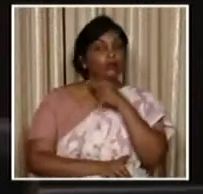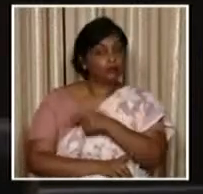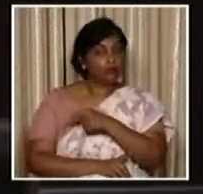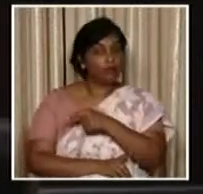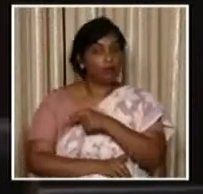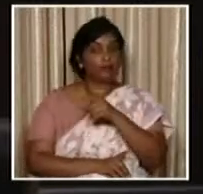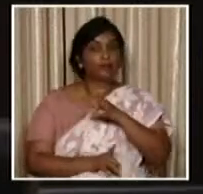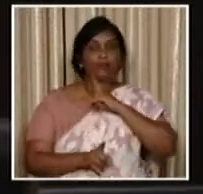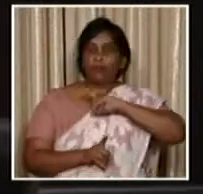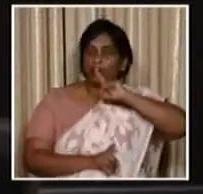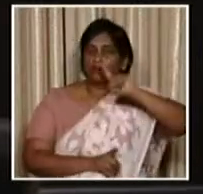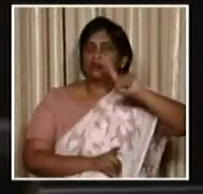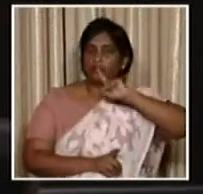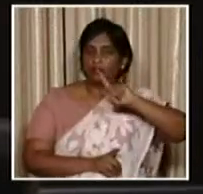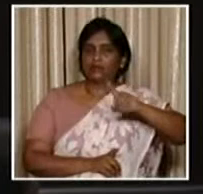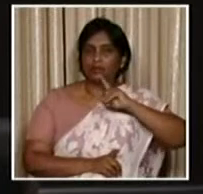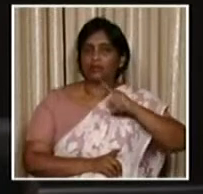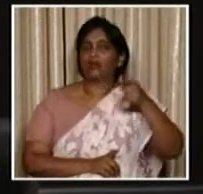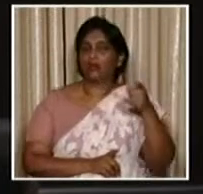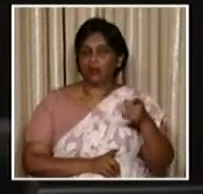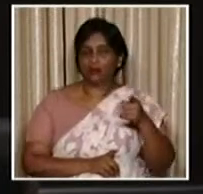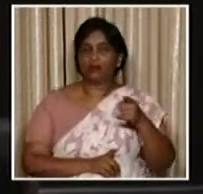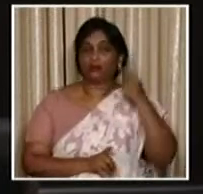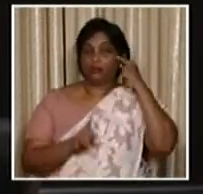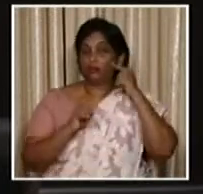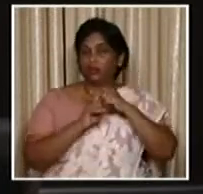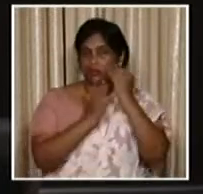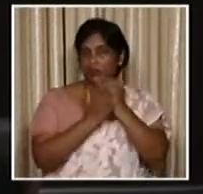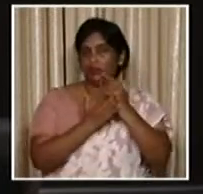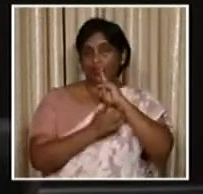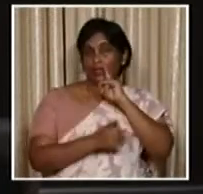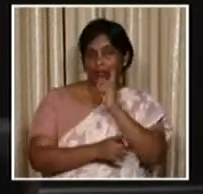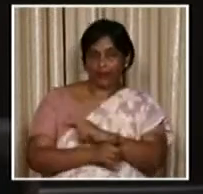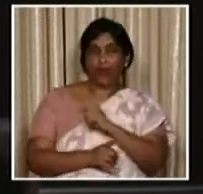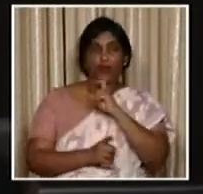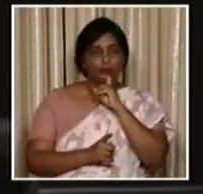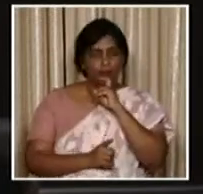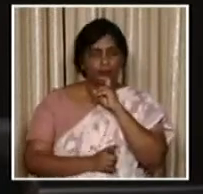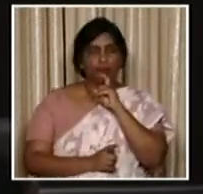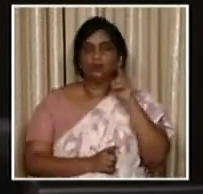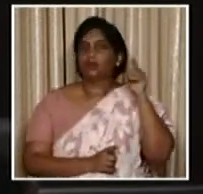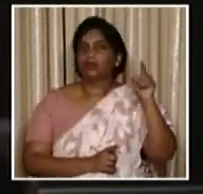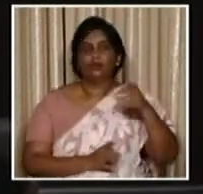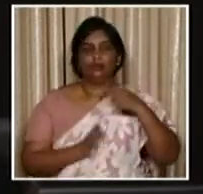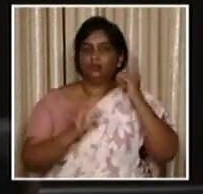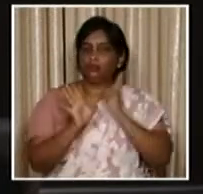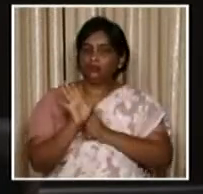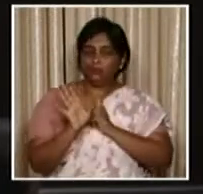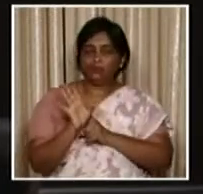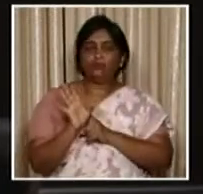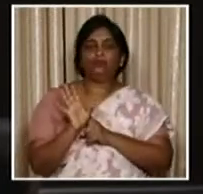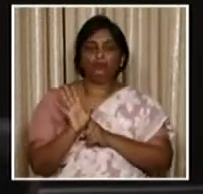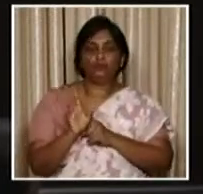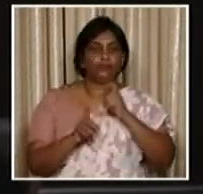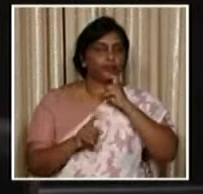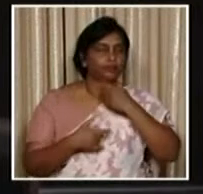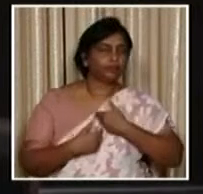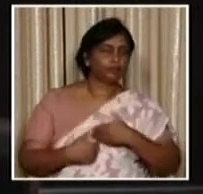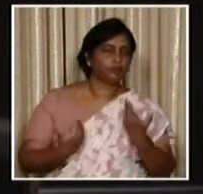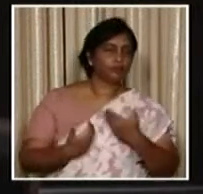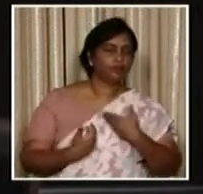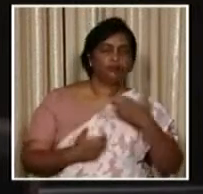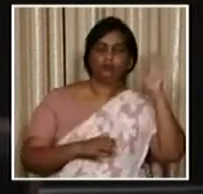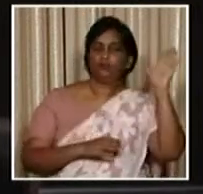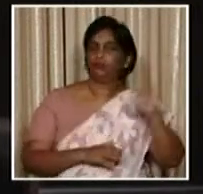දැන් පණිවිඩ ලබා දුන්නා ඒ වෙනුවෙන් කරුණු දක්වන්න කියලා අධිකරණයට. එතුමා හැම වෙලාවකම අධිකරණයේ මග